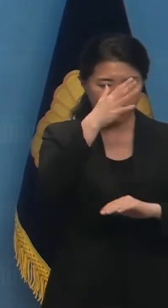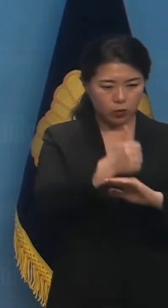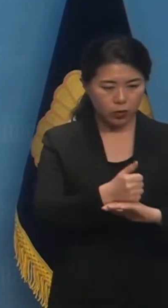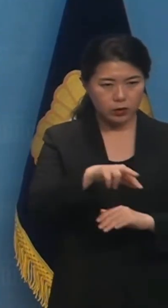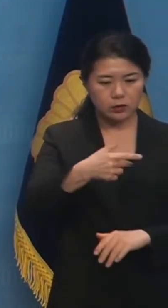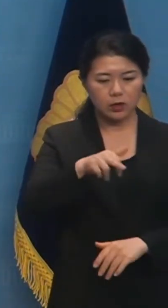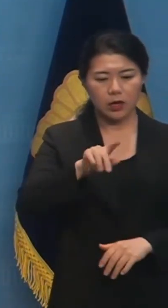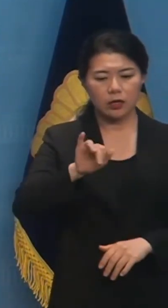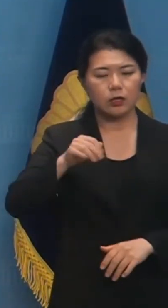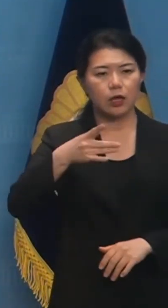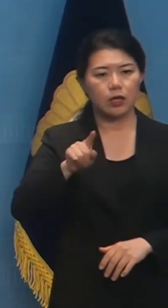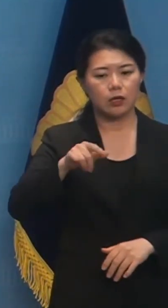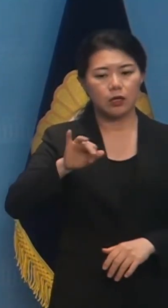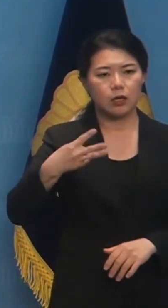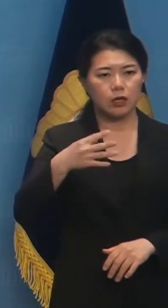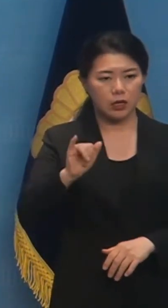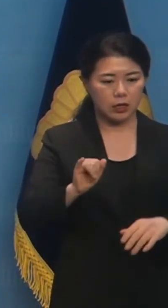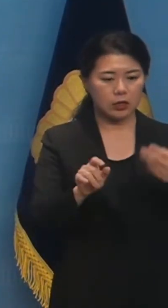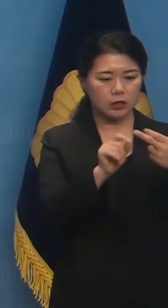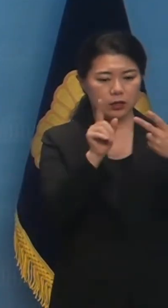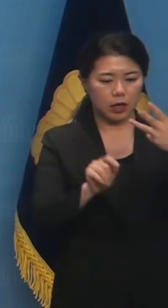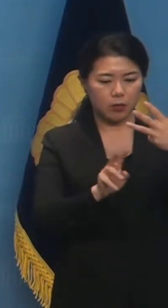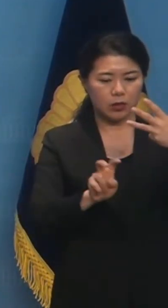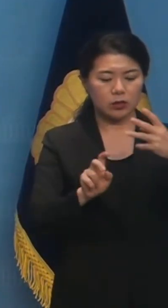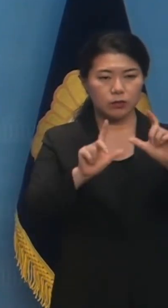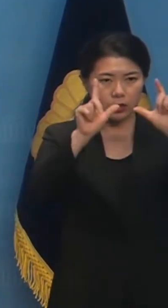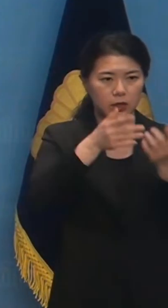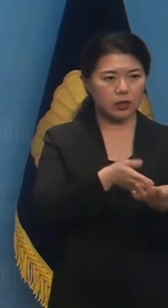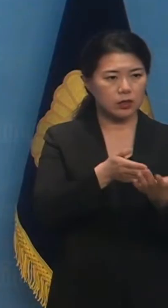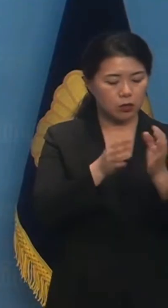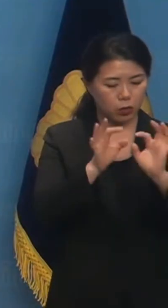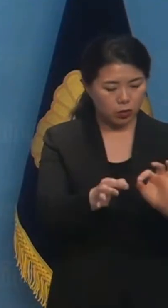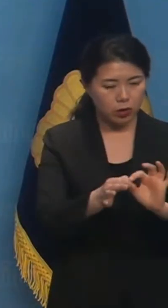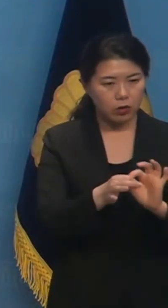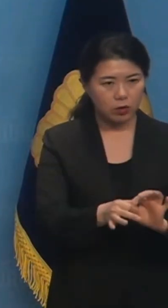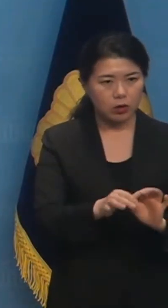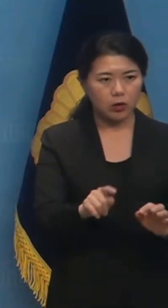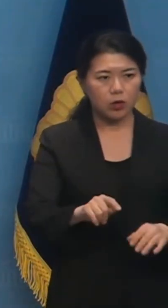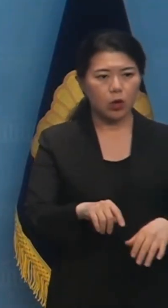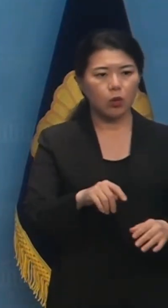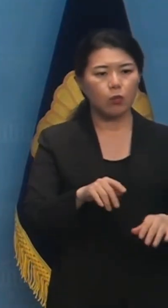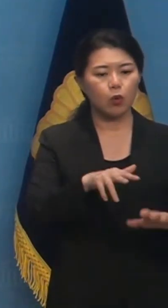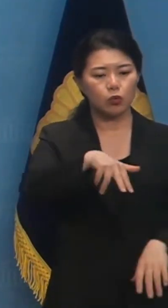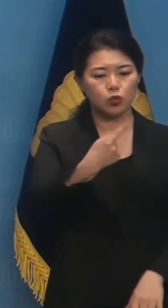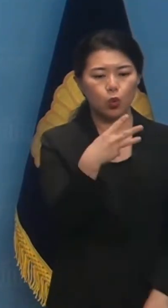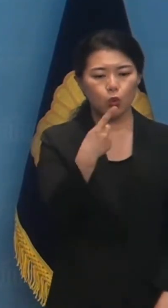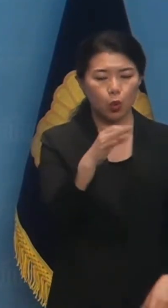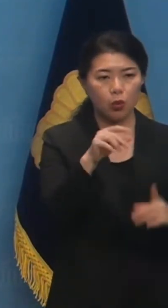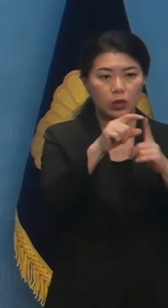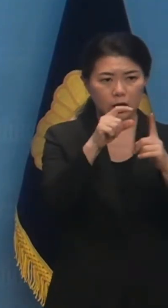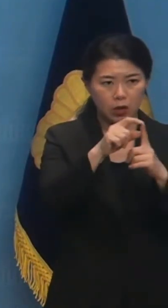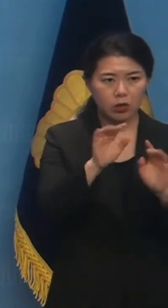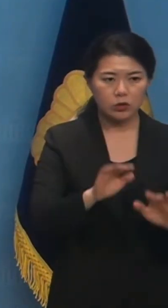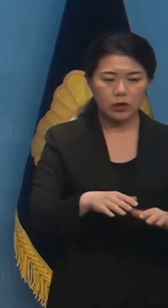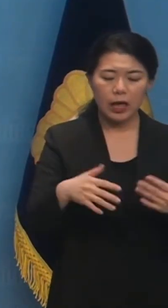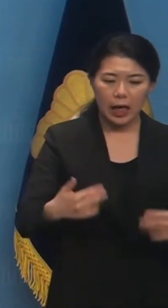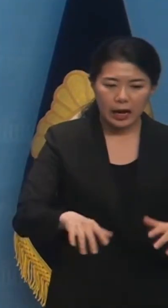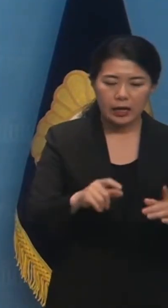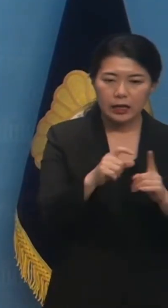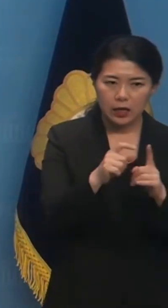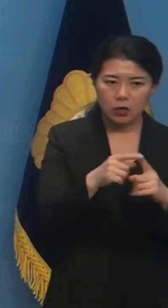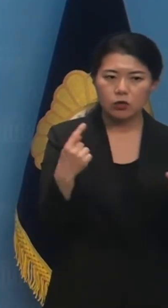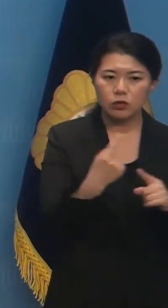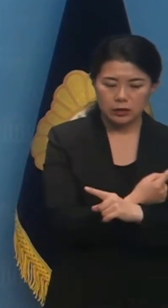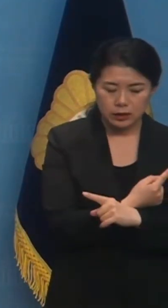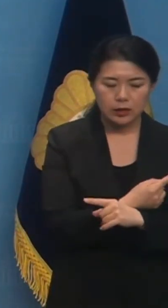스카이데일리 3월 28일자 보도와 관련하여 기사에 세 차례 언급된 조롱이라는 표현을 보다 순화된 용어로